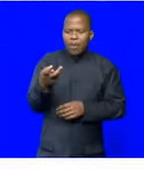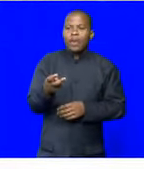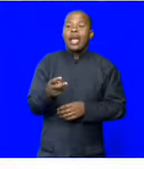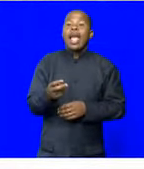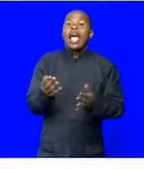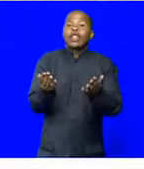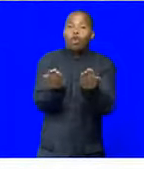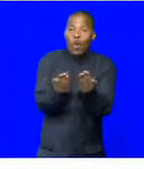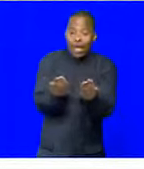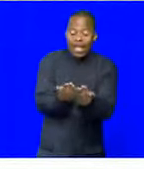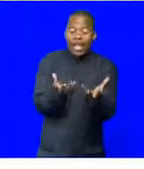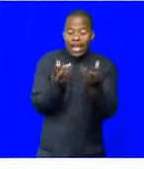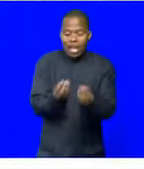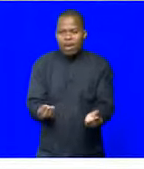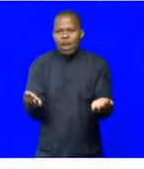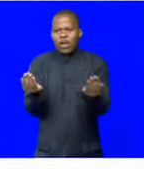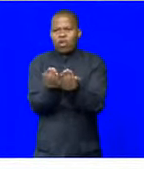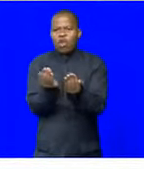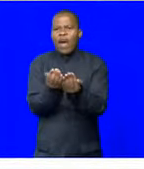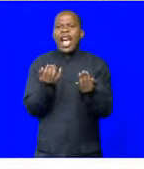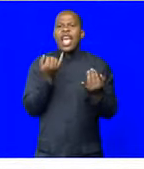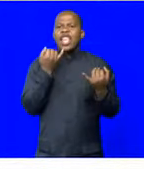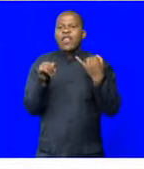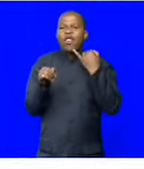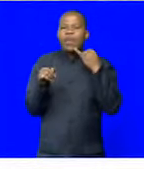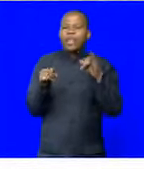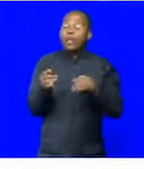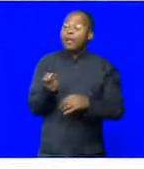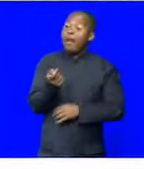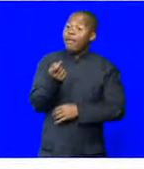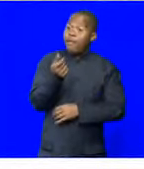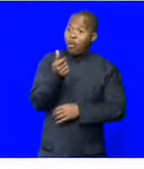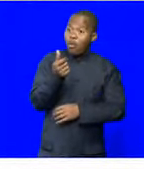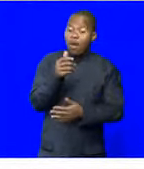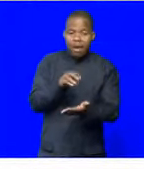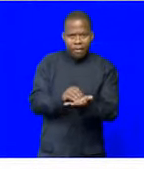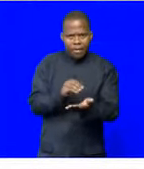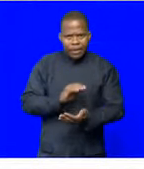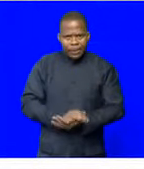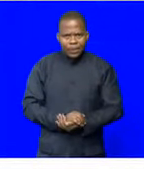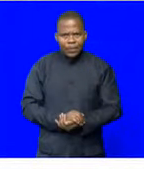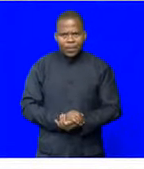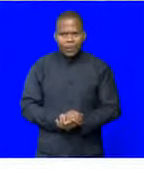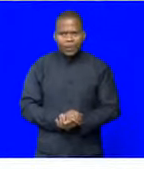kuba bedelwati ngetinyathelo lababheke ukuthi bathithathe nasebahlukubethekile.